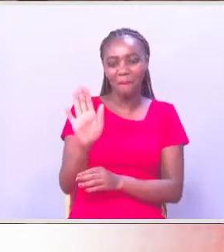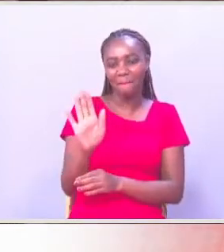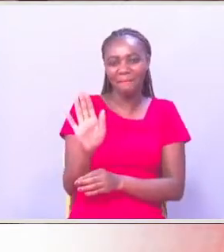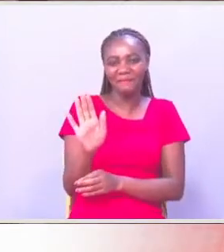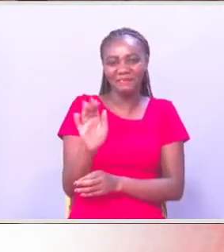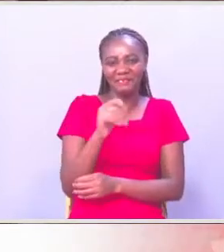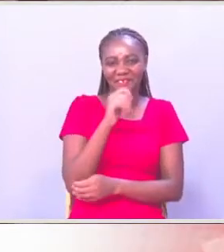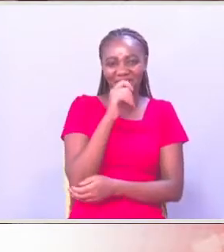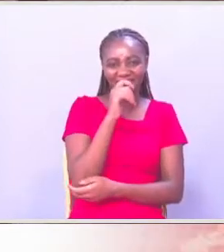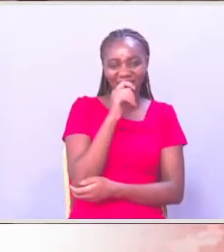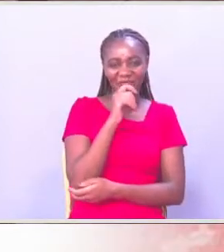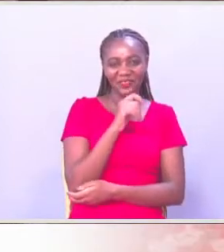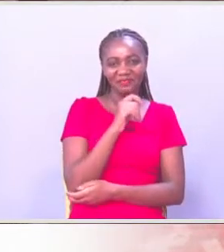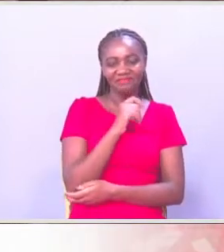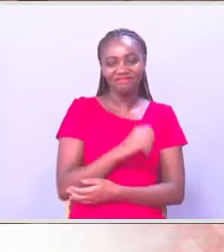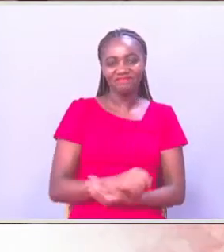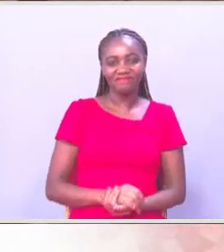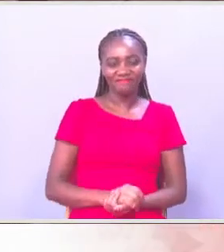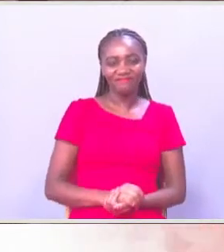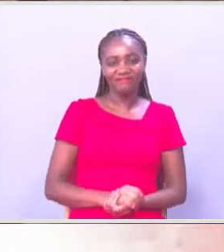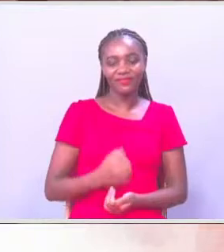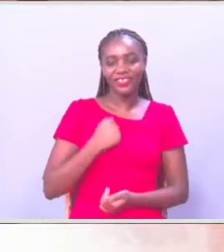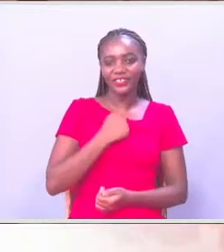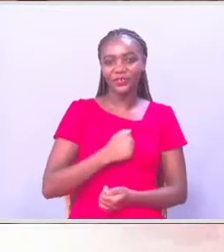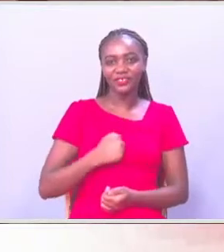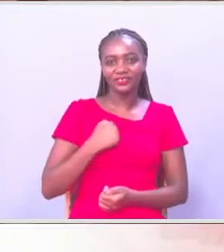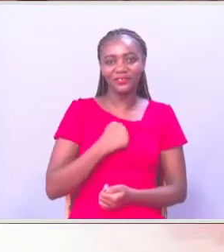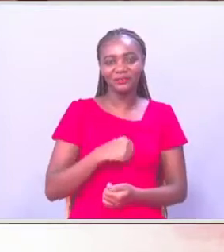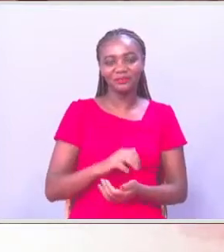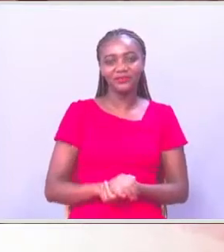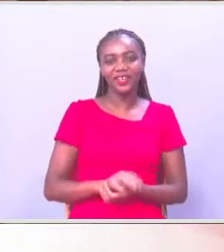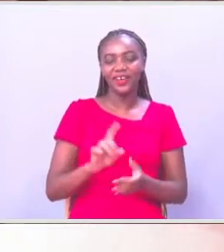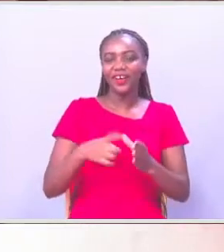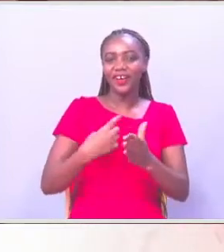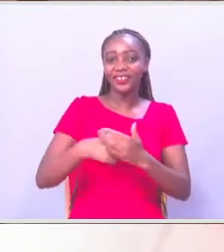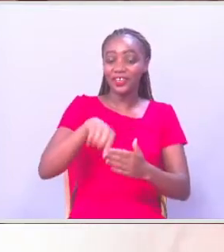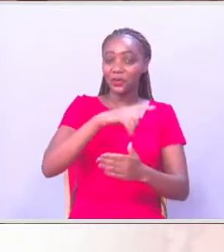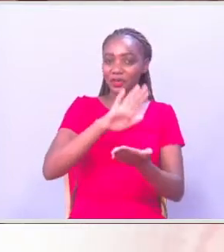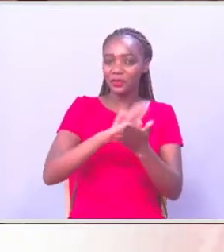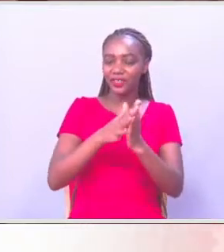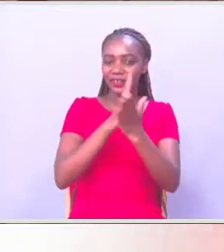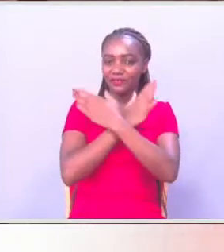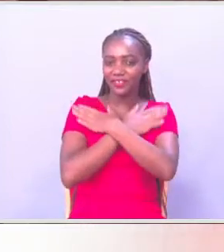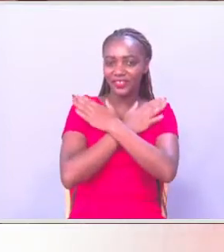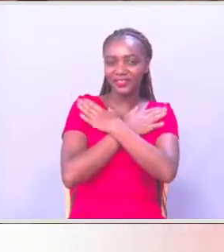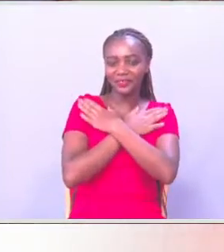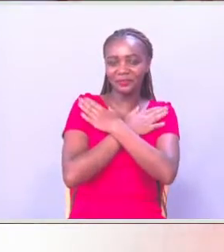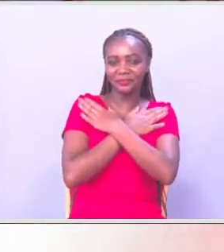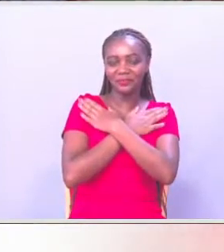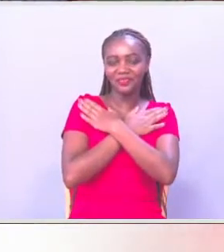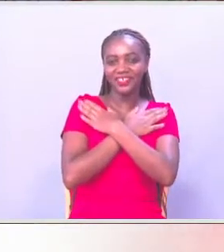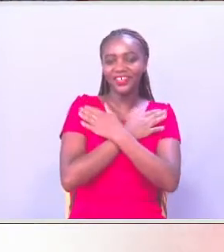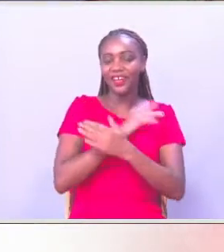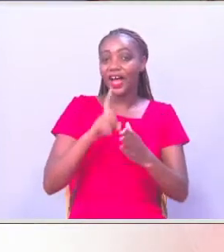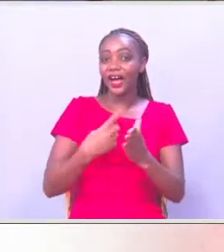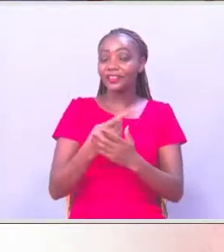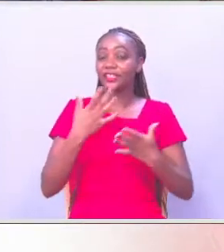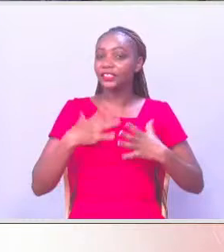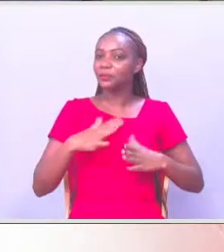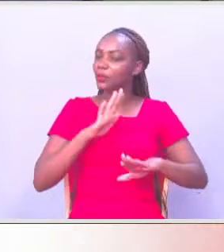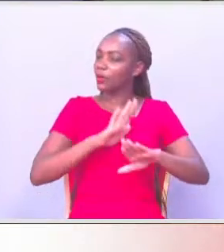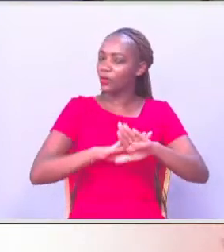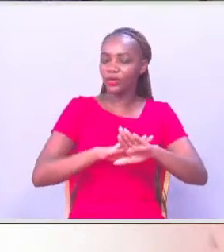victims. Kwa sababu nilikuwa nikiwatengeza, tukafanya urafiki mwingi sana na wao. Hao wazee walikuwa wazuri